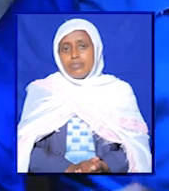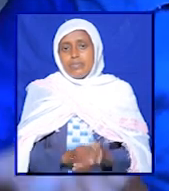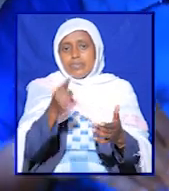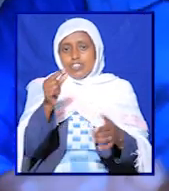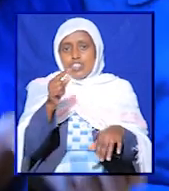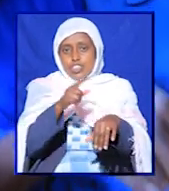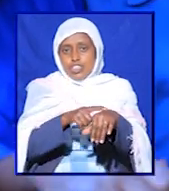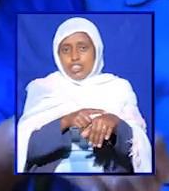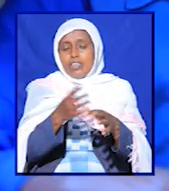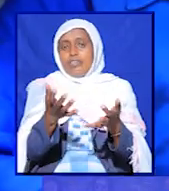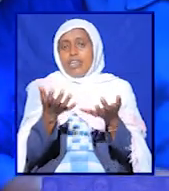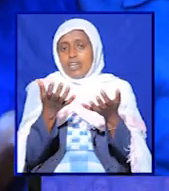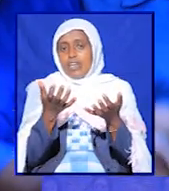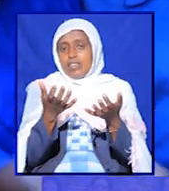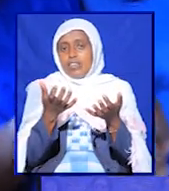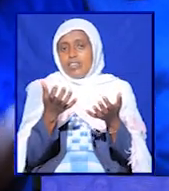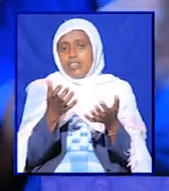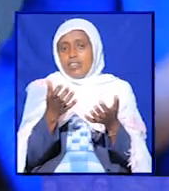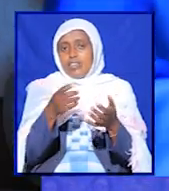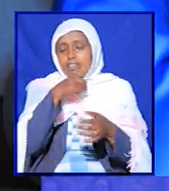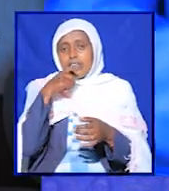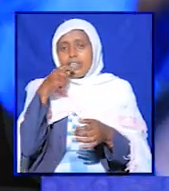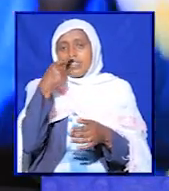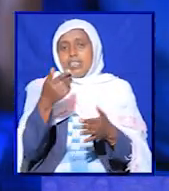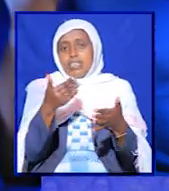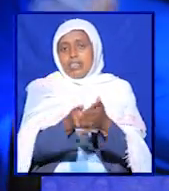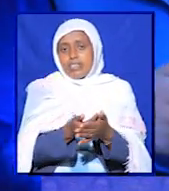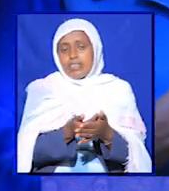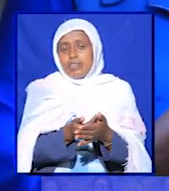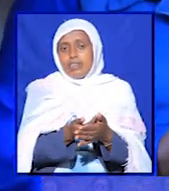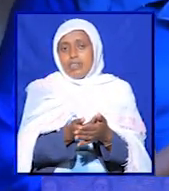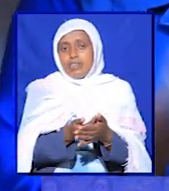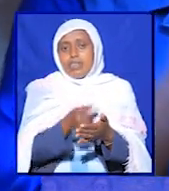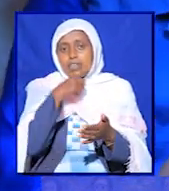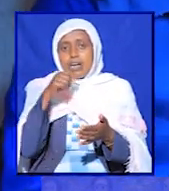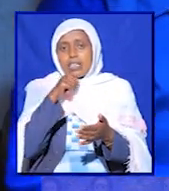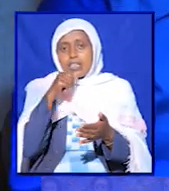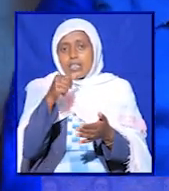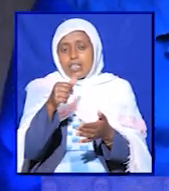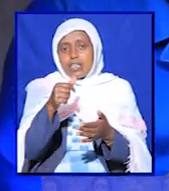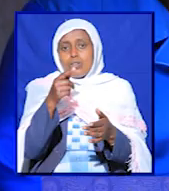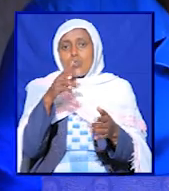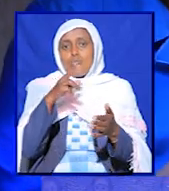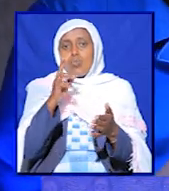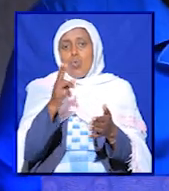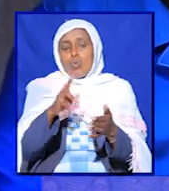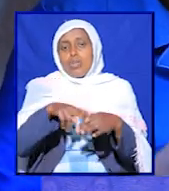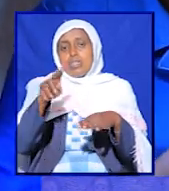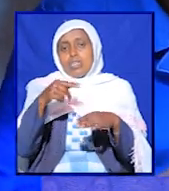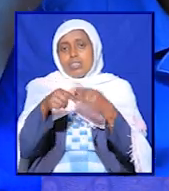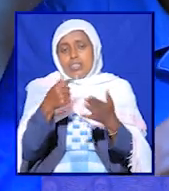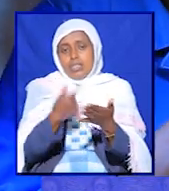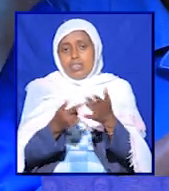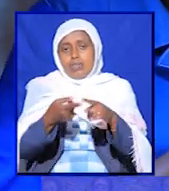ያው ትንሽ ጊዜ ይፈልጋል። ትንሽ ደረቅ እስከሚል ድረስ ያው ካልደረቀ ተተሎ ስለሚነሳ